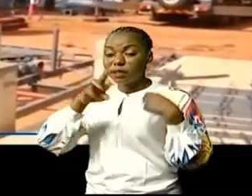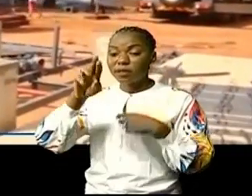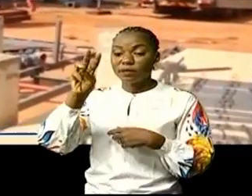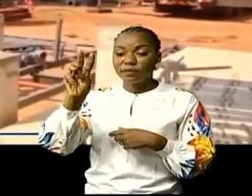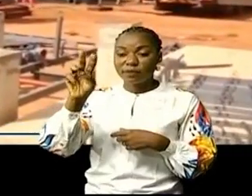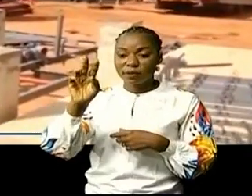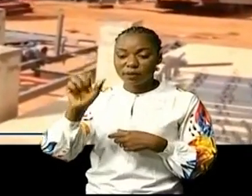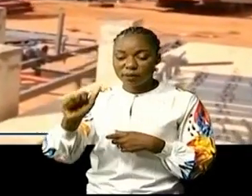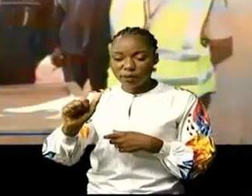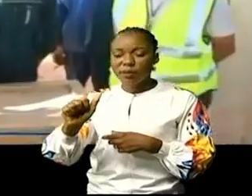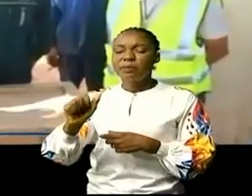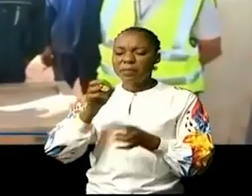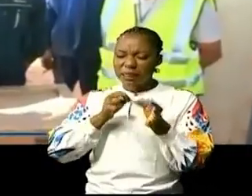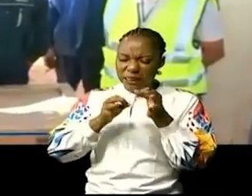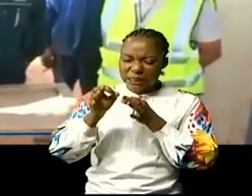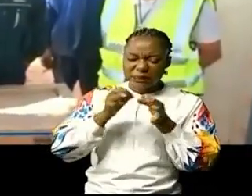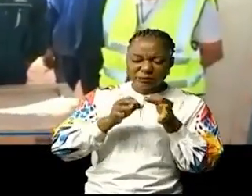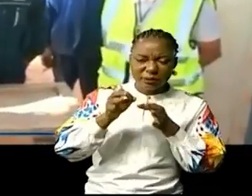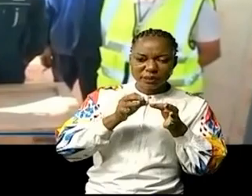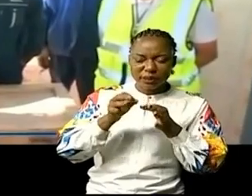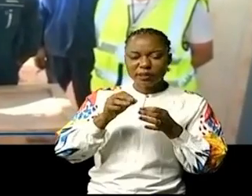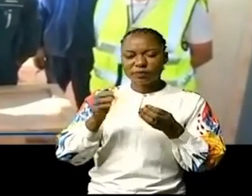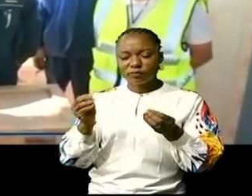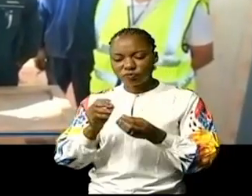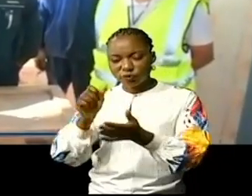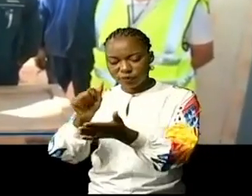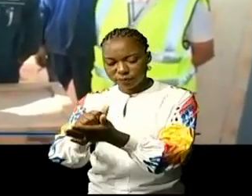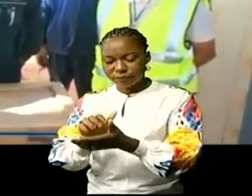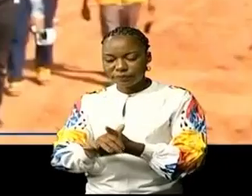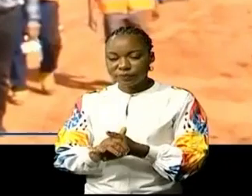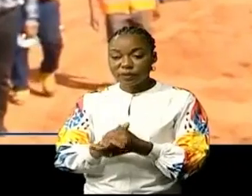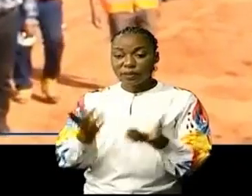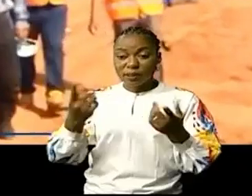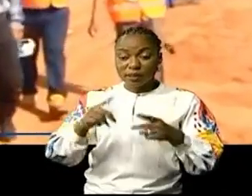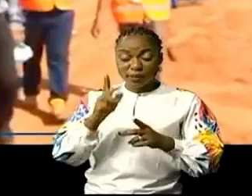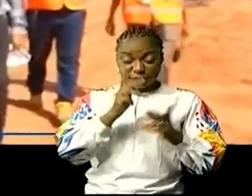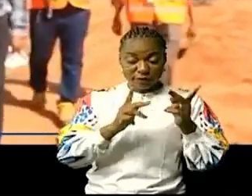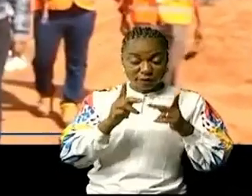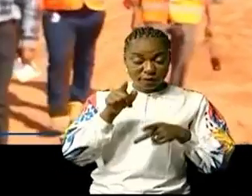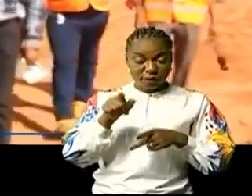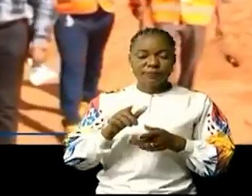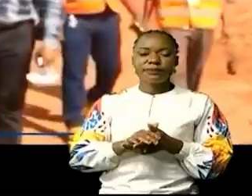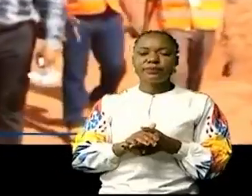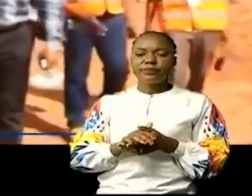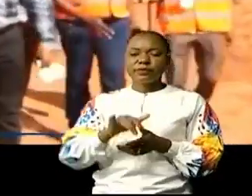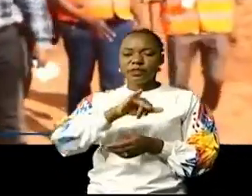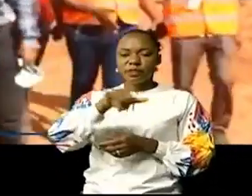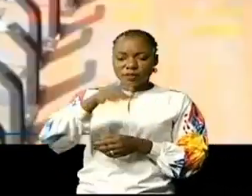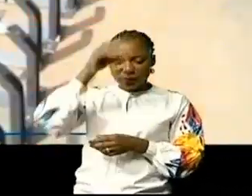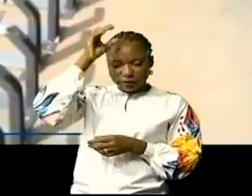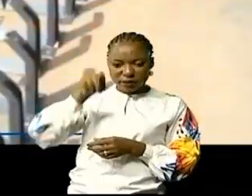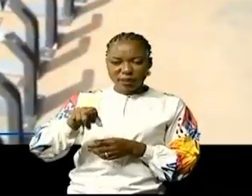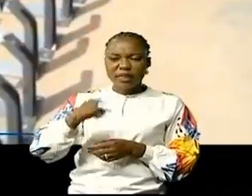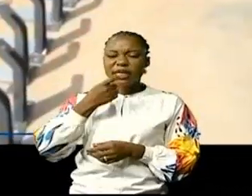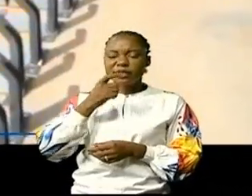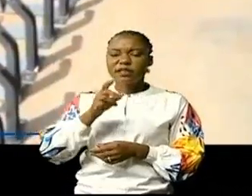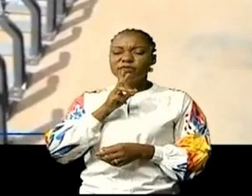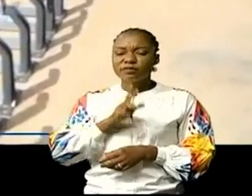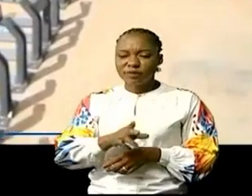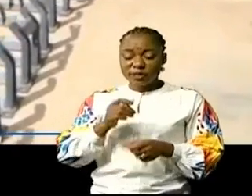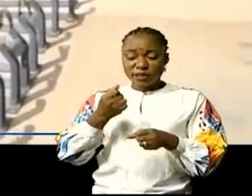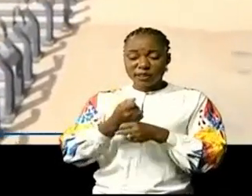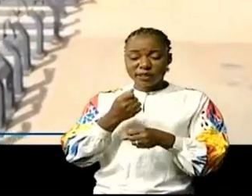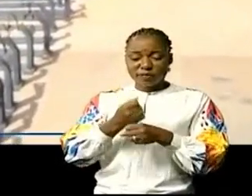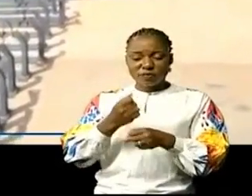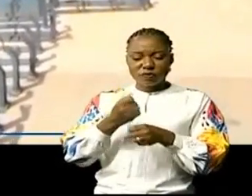explications de la part des chefs de mission de ces chantiers. Au terme de cette visite, Jean-Baptiste Lama a confirmé que les travaux